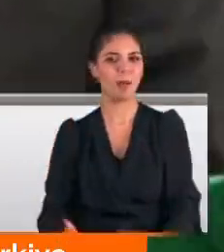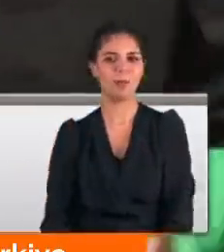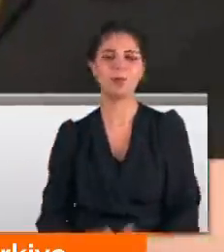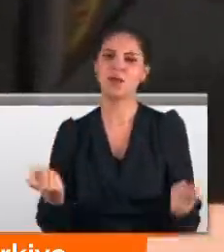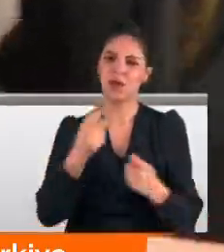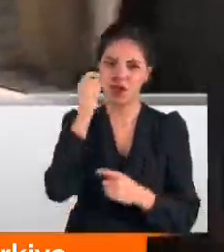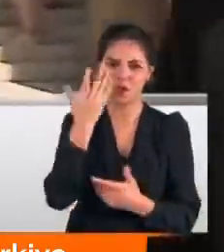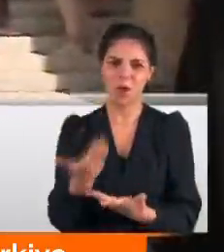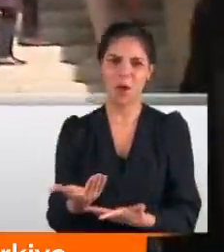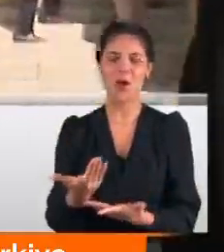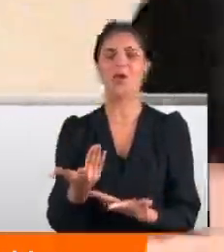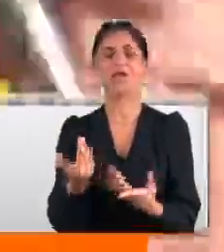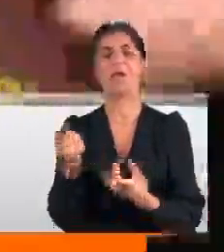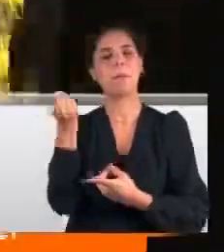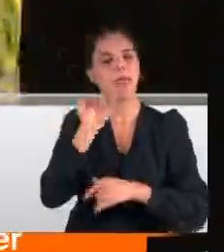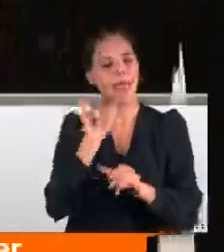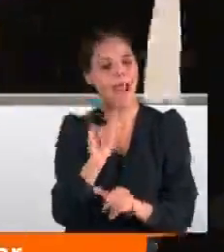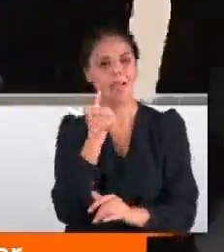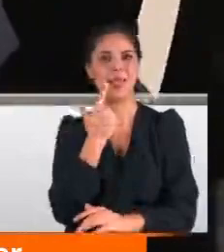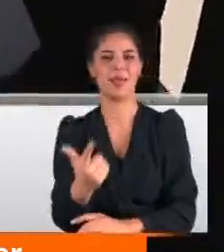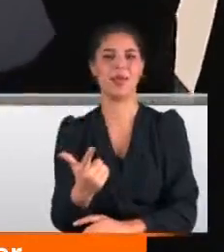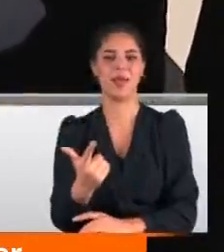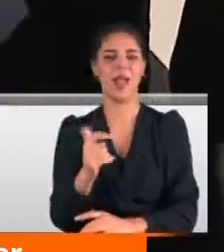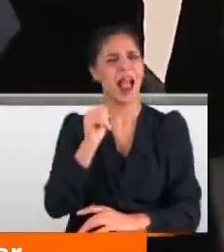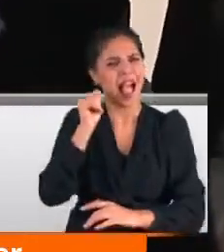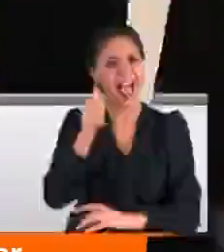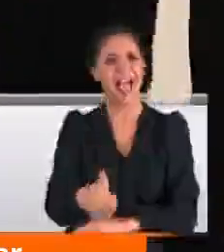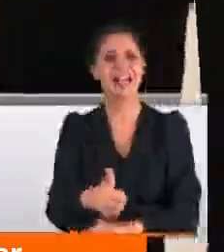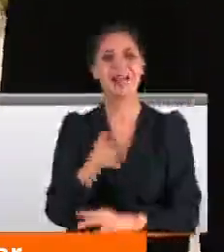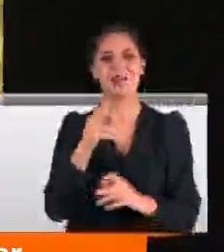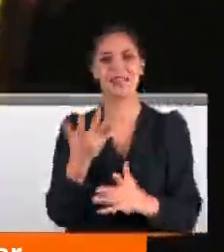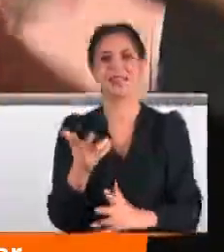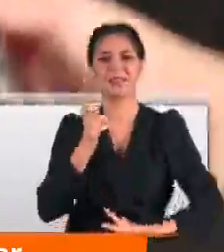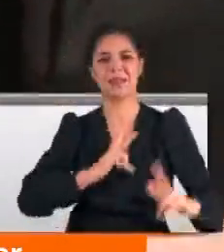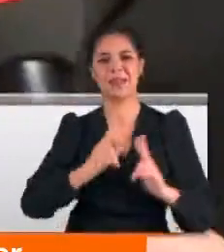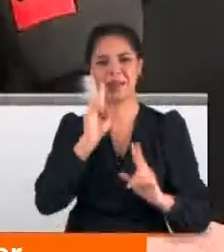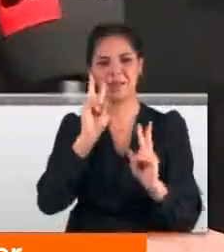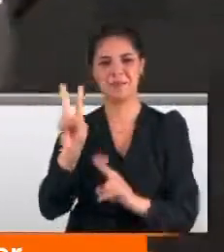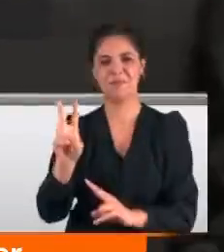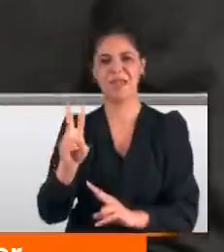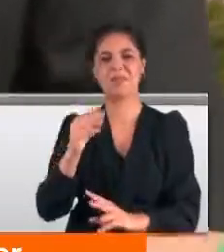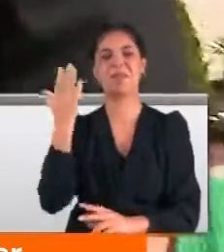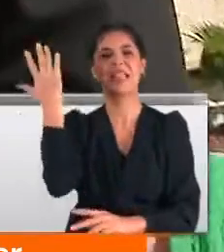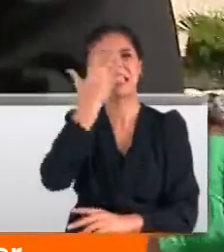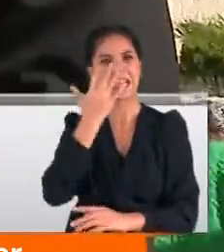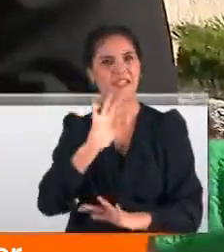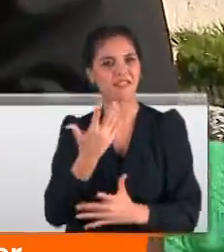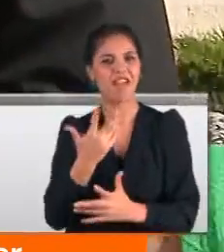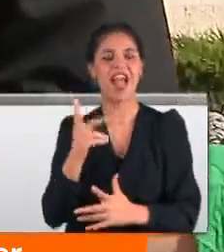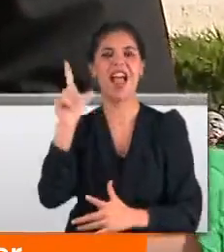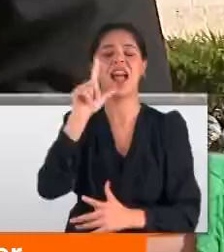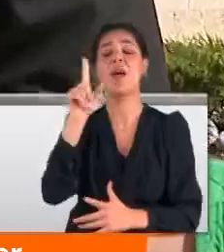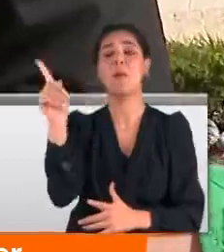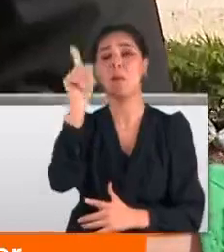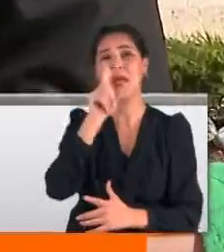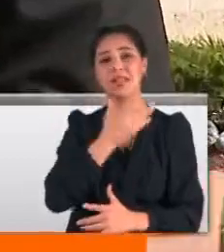özledik. Bugün de aynı şekilde gene her zamanki gibi. Zaten gardırobumuza baktığımızda da ya siyah ya da lacivert. Onun ötesinde renk